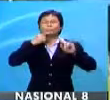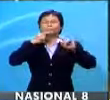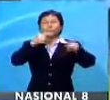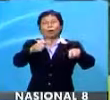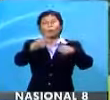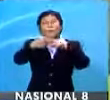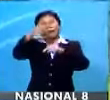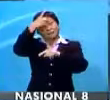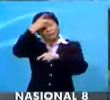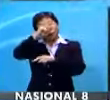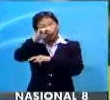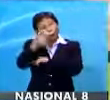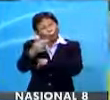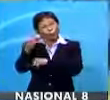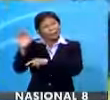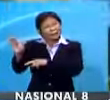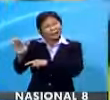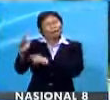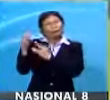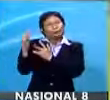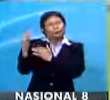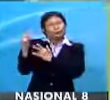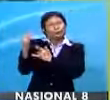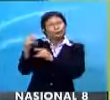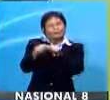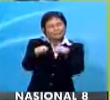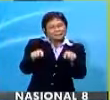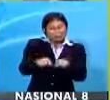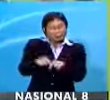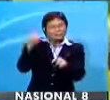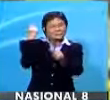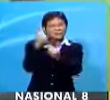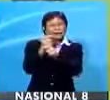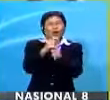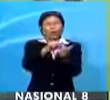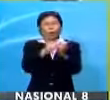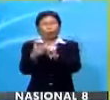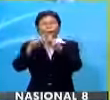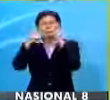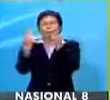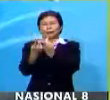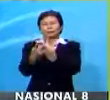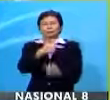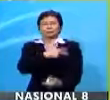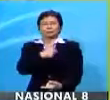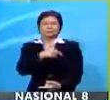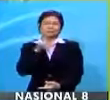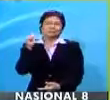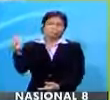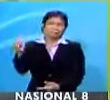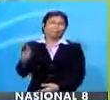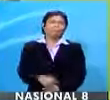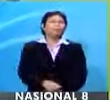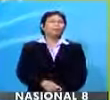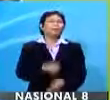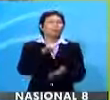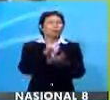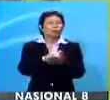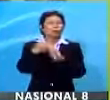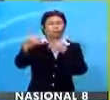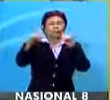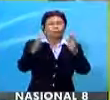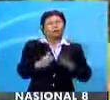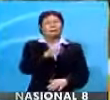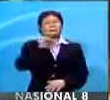namun dat Kim Su masih menunggu venue yang akan ditetapkan oleh pasukan berkenaan sementara itu pemain Sabah